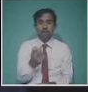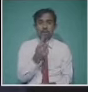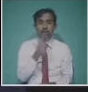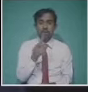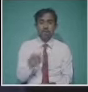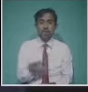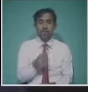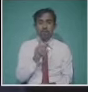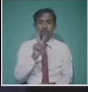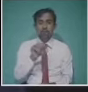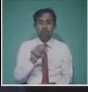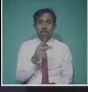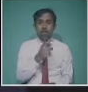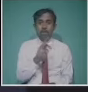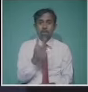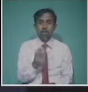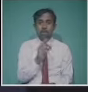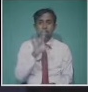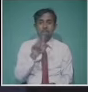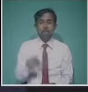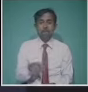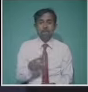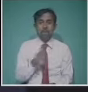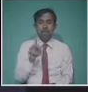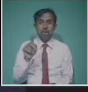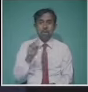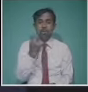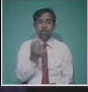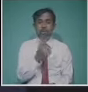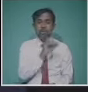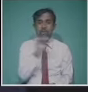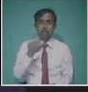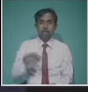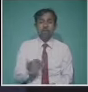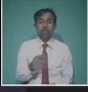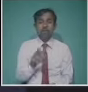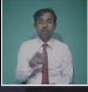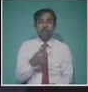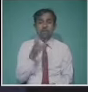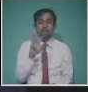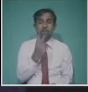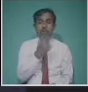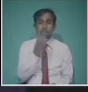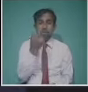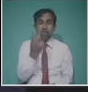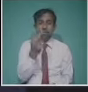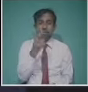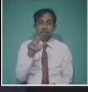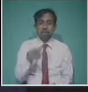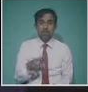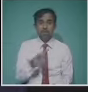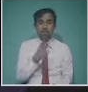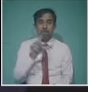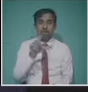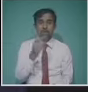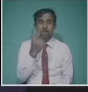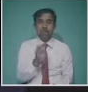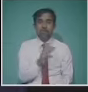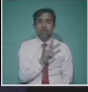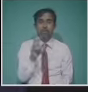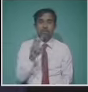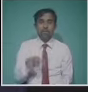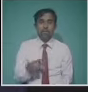දින 220ක්, 2015 දින 211ක්, 2016 දින 213ක්, 2017 දින 221ක්,